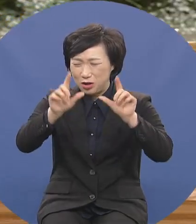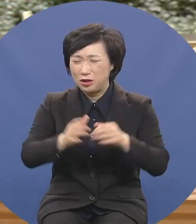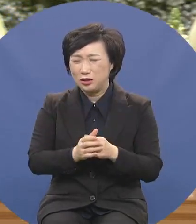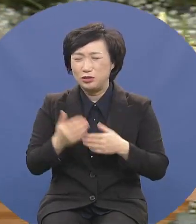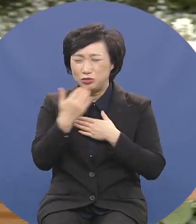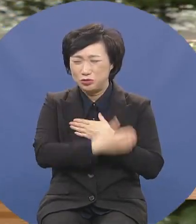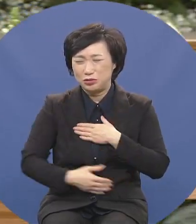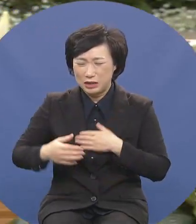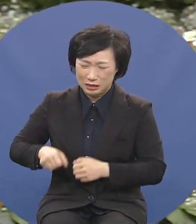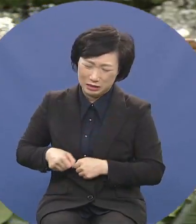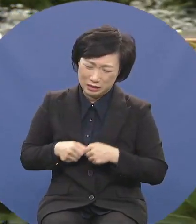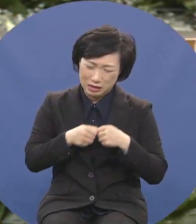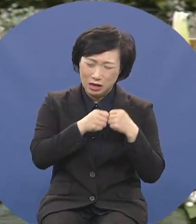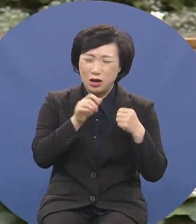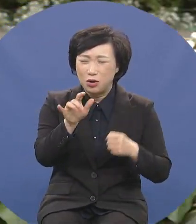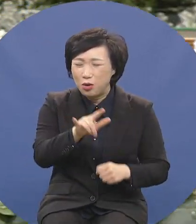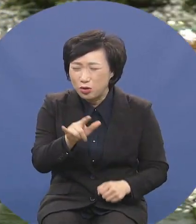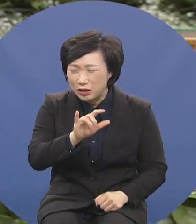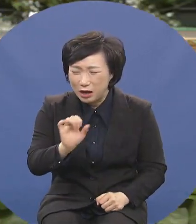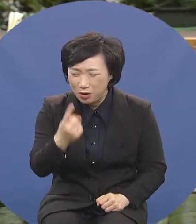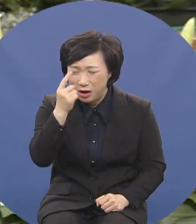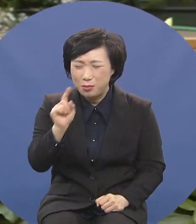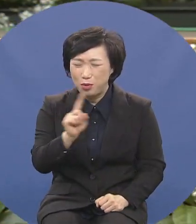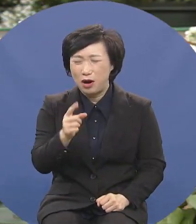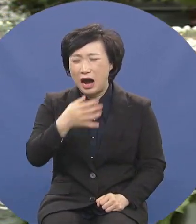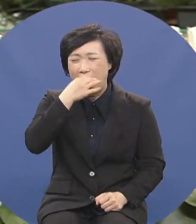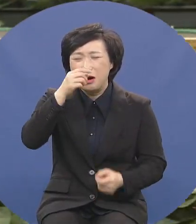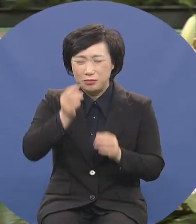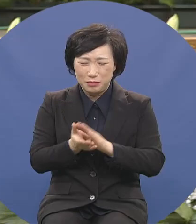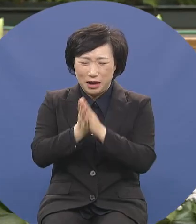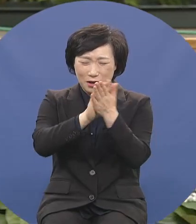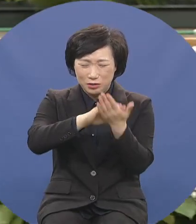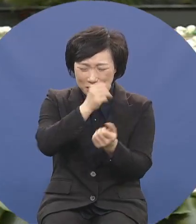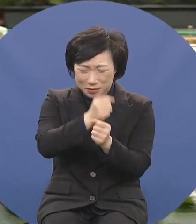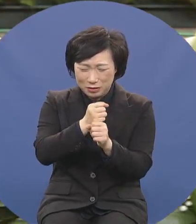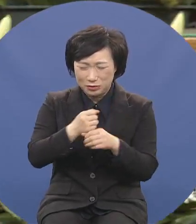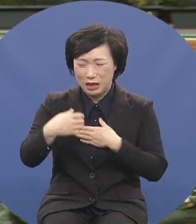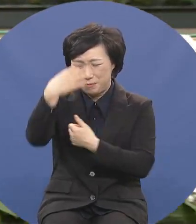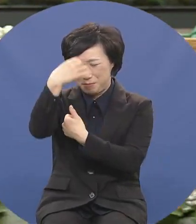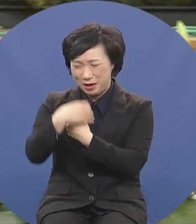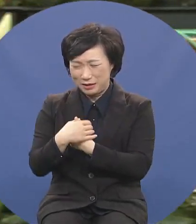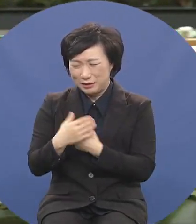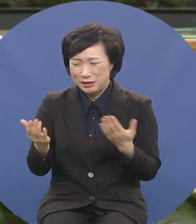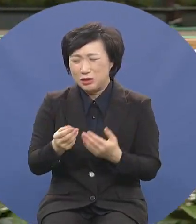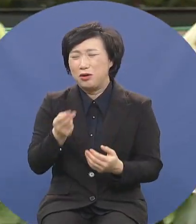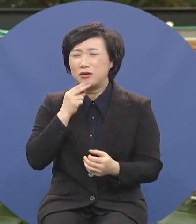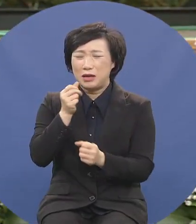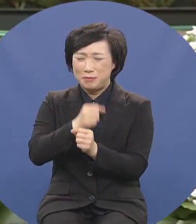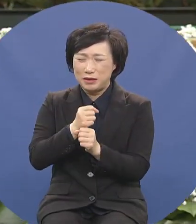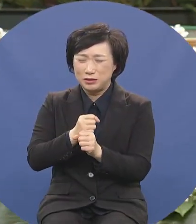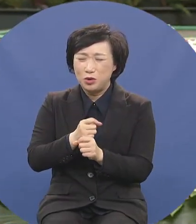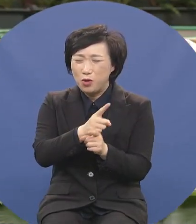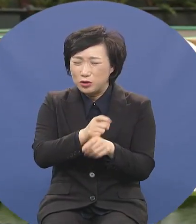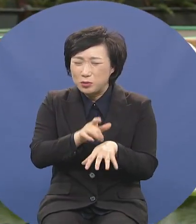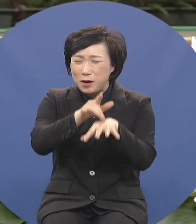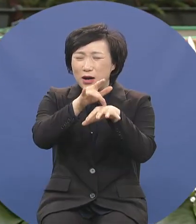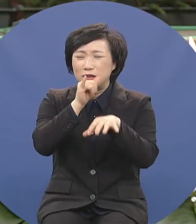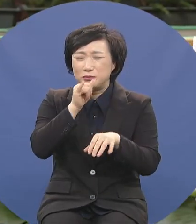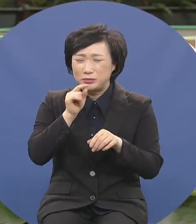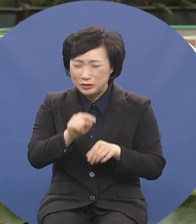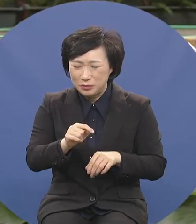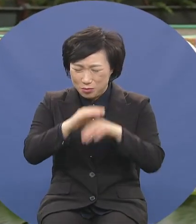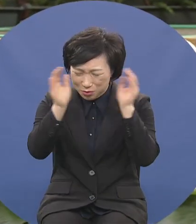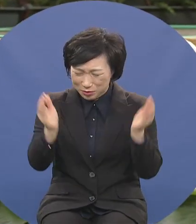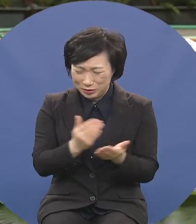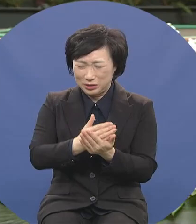코로나를 통해서 무엇인가 정욕으로 돌아가게 만들고 내게 맡긴 사명 감당하지 못하게 만드는 원수야,